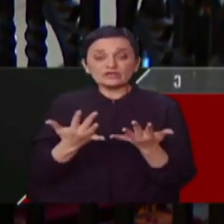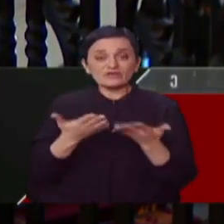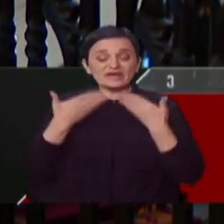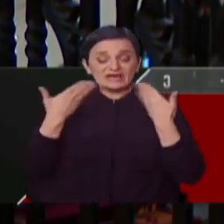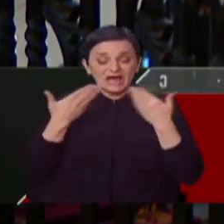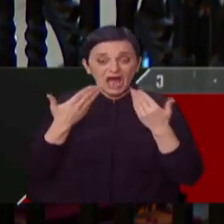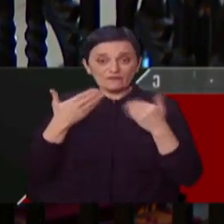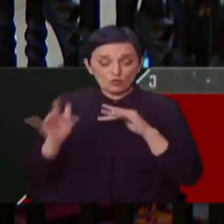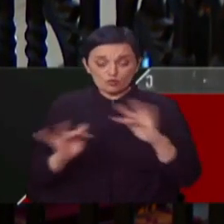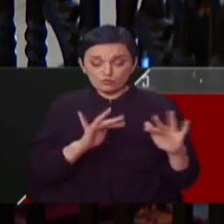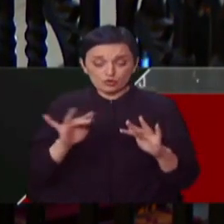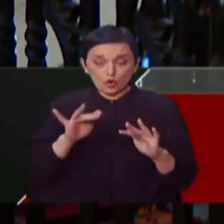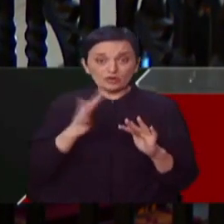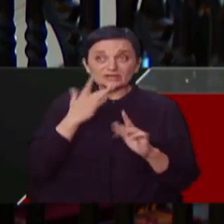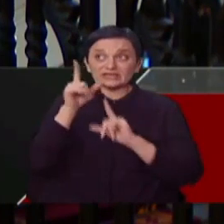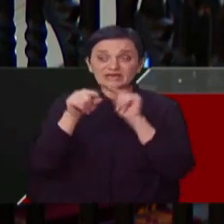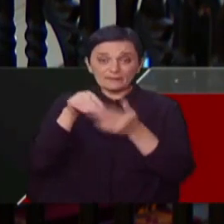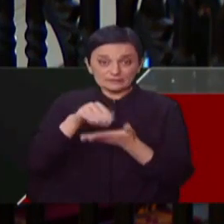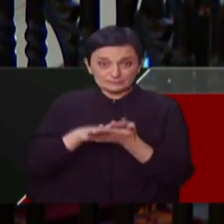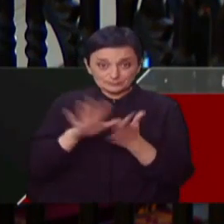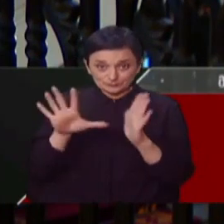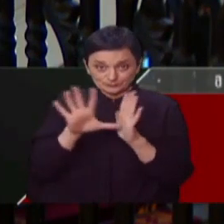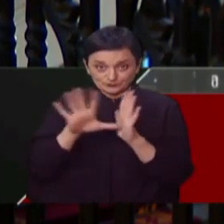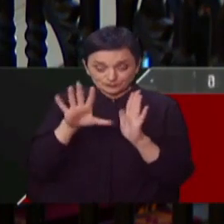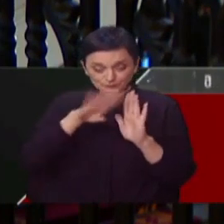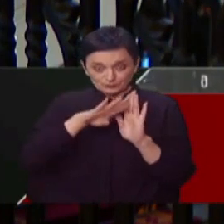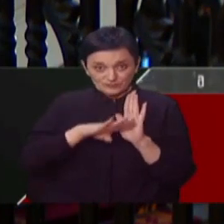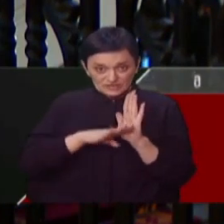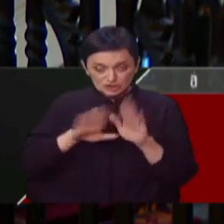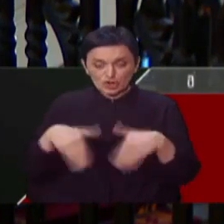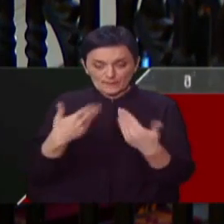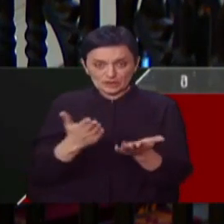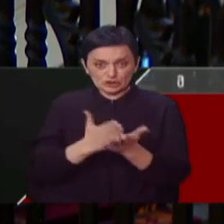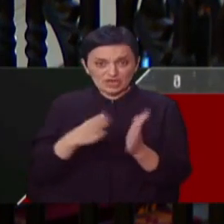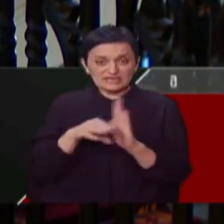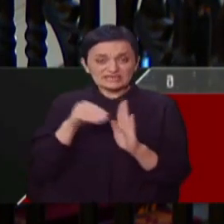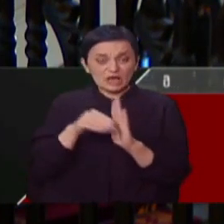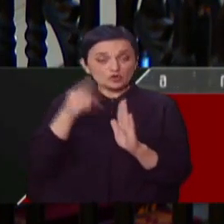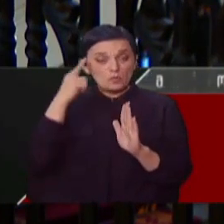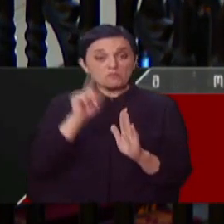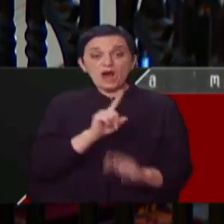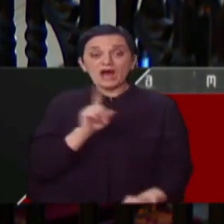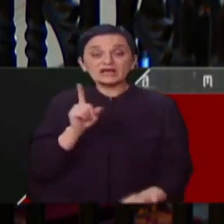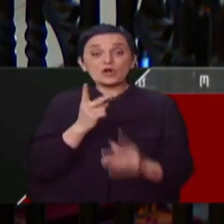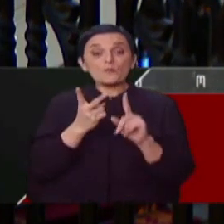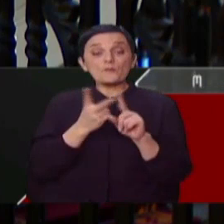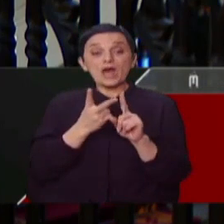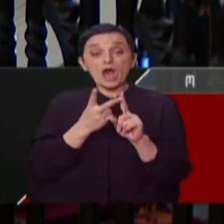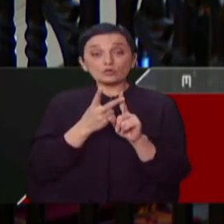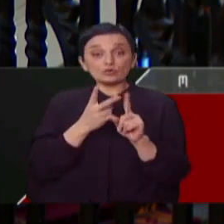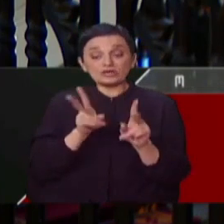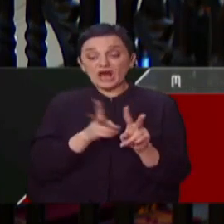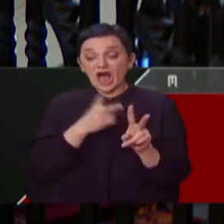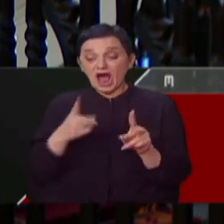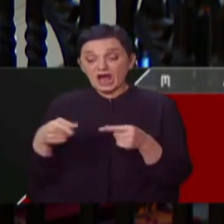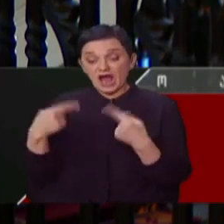პროცედურა ემიგრანტების დარეგისტრირების, ასევე ელექტრონული სისტემის მონაწილეობაზეც გვაქვს შეთავაზება, საარჩევნო ინიციატივა. მაგრამ მეორე ვარიანტიც გვაქვს